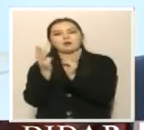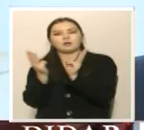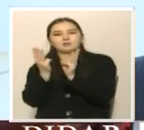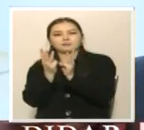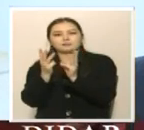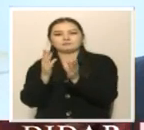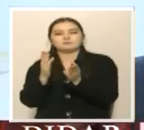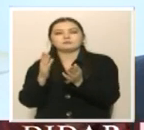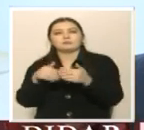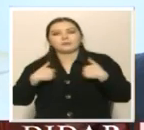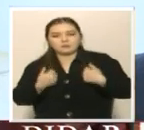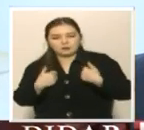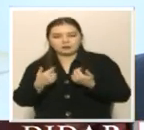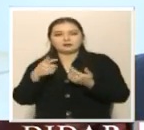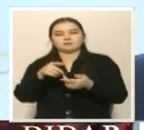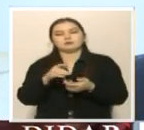түрде жұмыс жүргізуіне